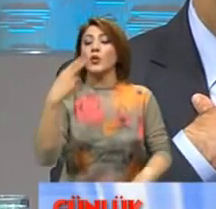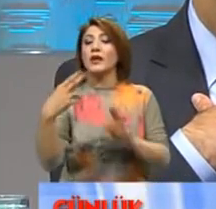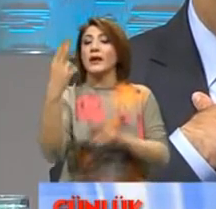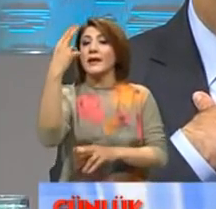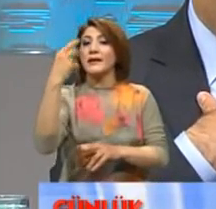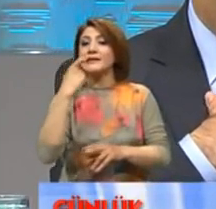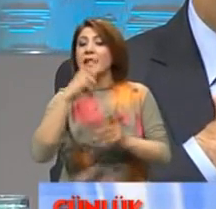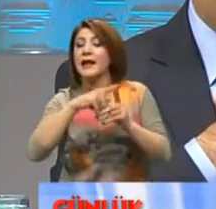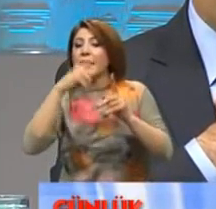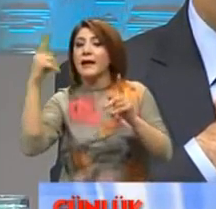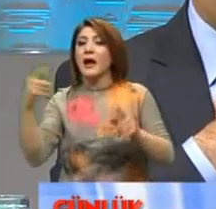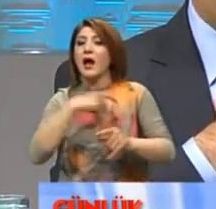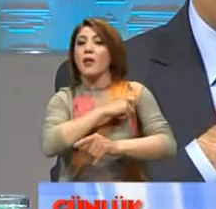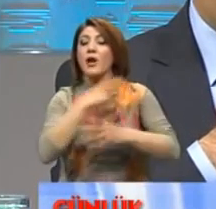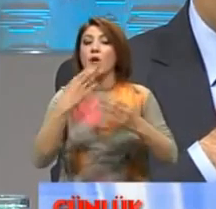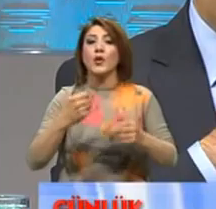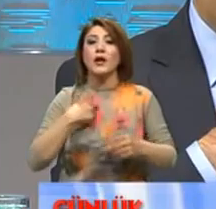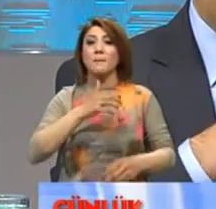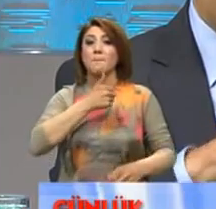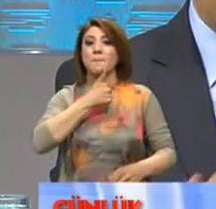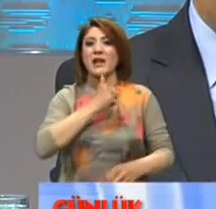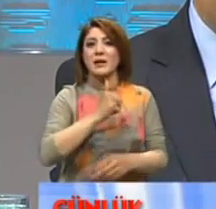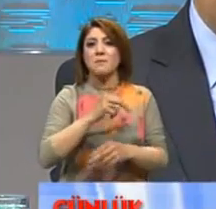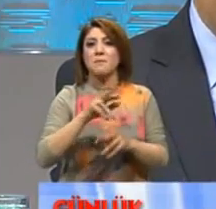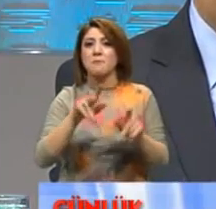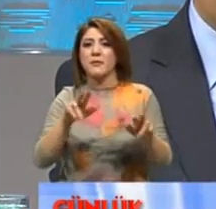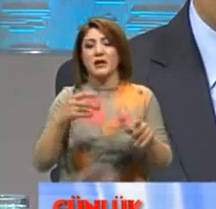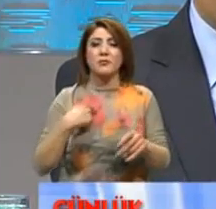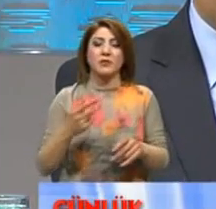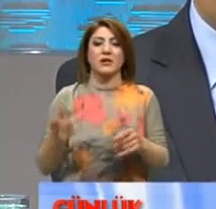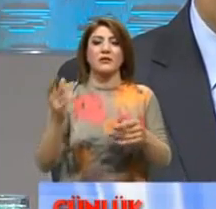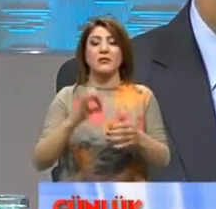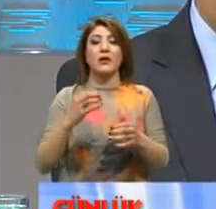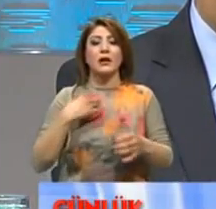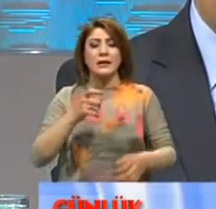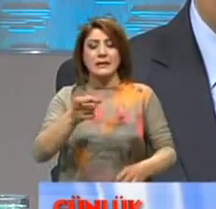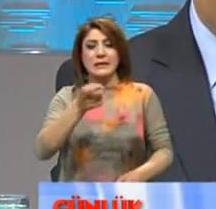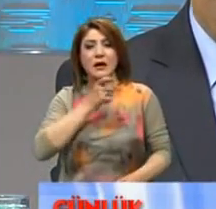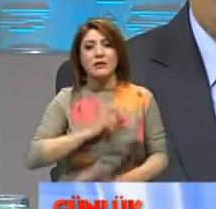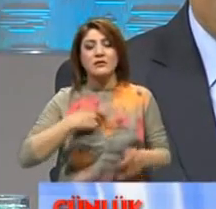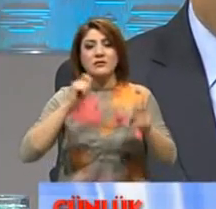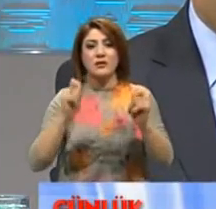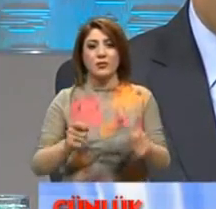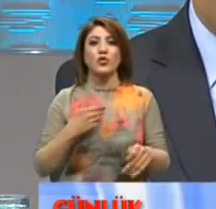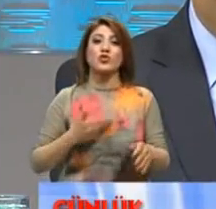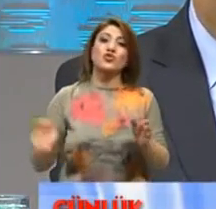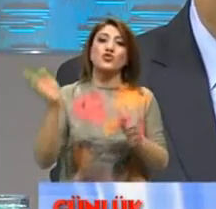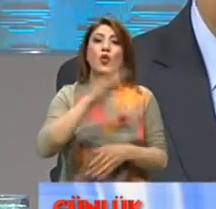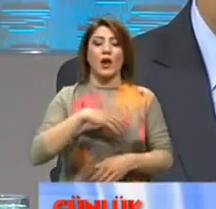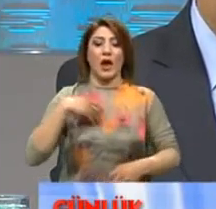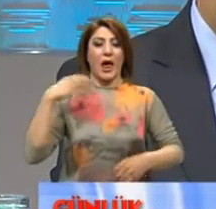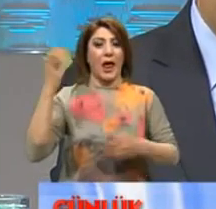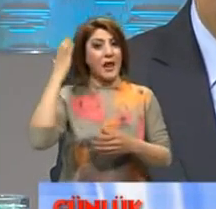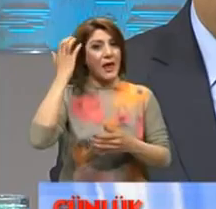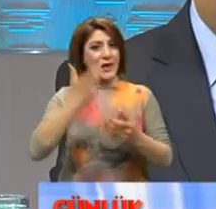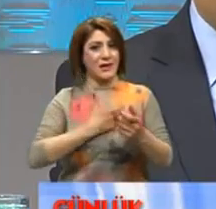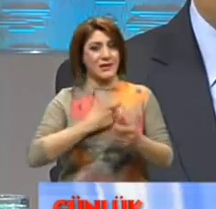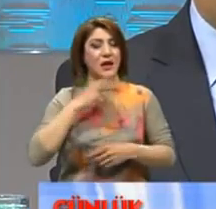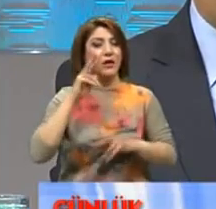Almanlar olarak diyor, tamamen diyor bilim dedik diyor. Değerleri bir kenara ettik diyor. Anladık ki diyor yanlış yapıyoruz. Ondan sonra anayasal madde olarak koyduk